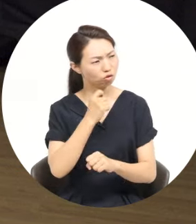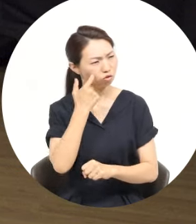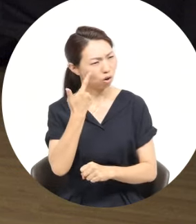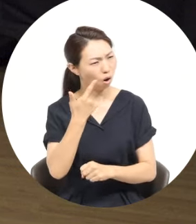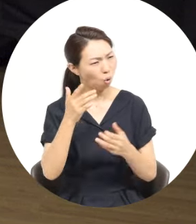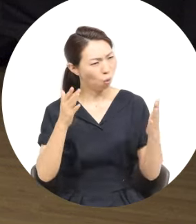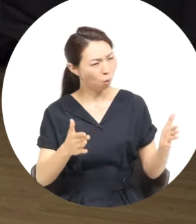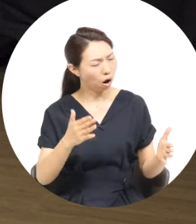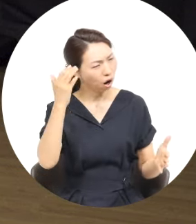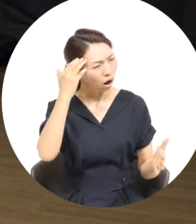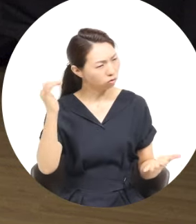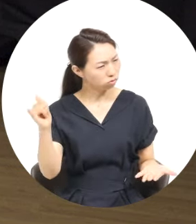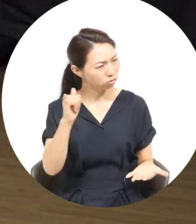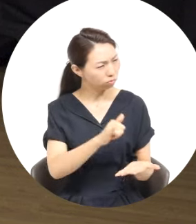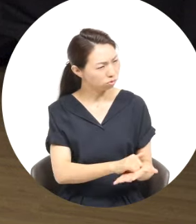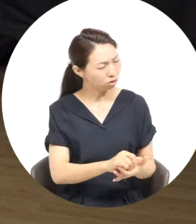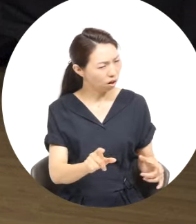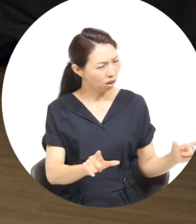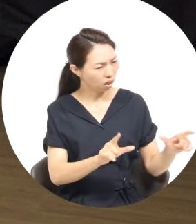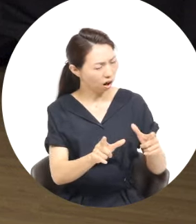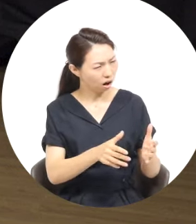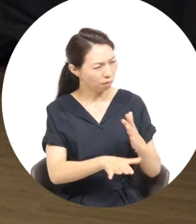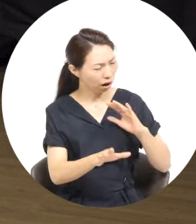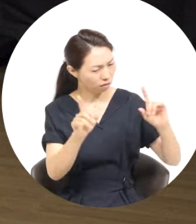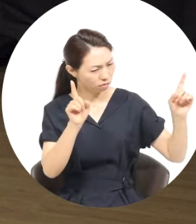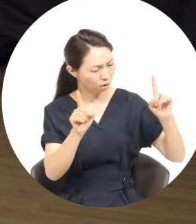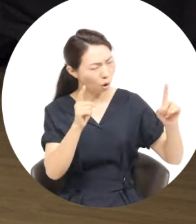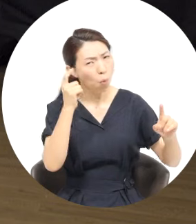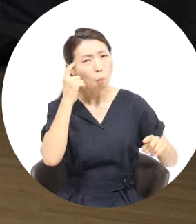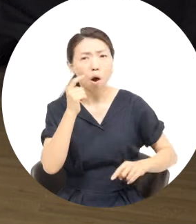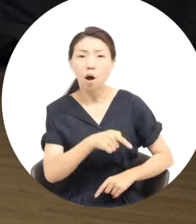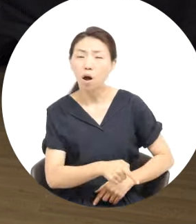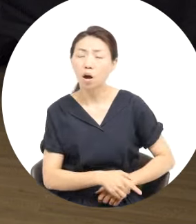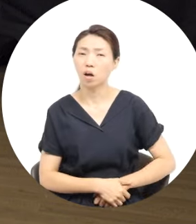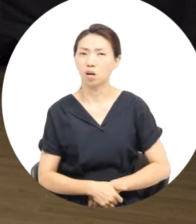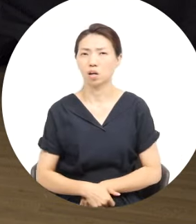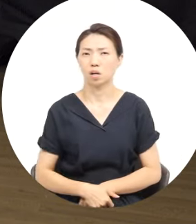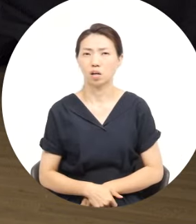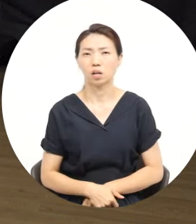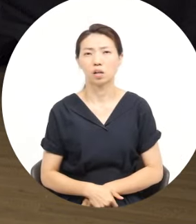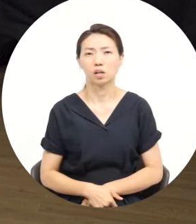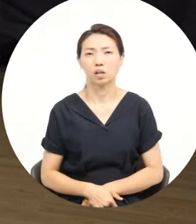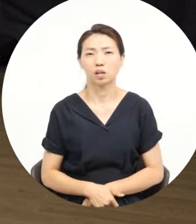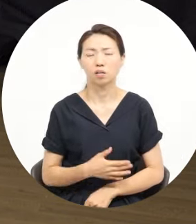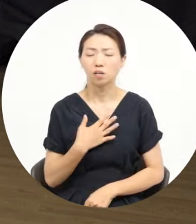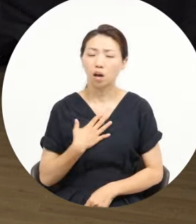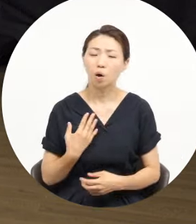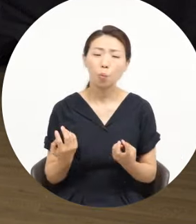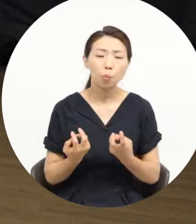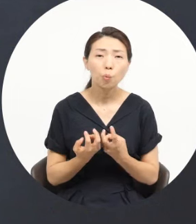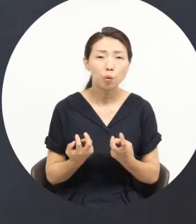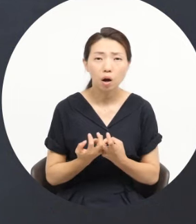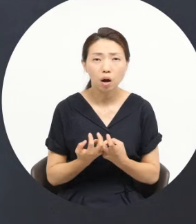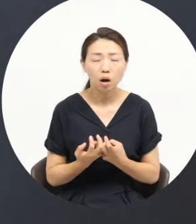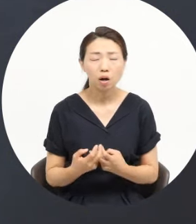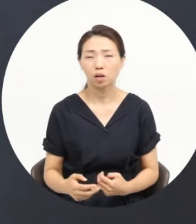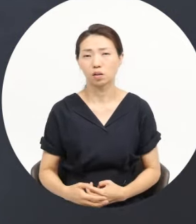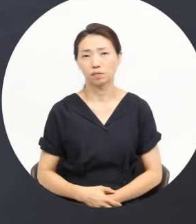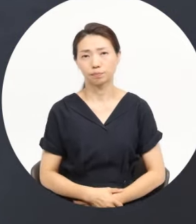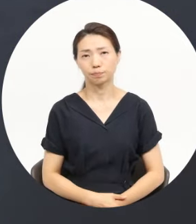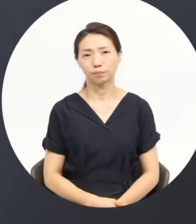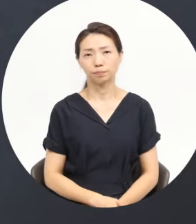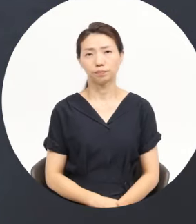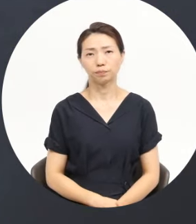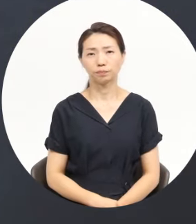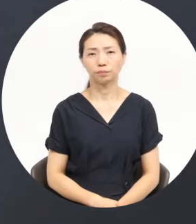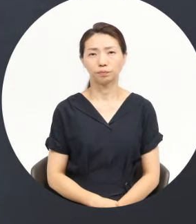동안 이렇게 막 사는 이유를 모르겠어요. 제가 어떻게 해야 하는지 스님 말씀이 듣고 싶습니다.